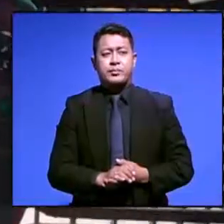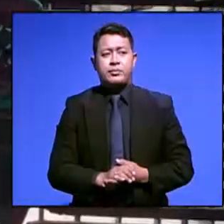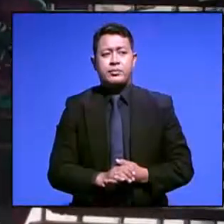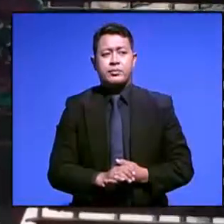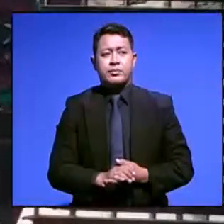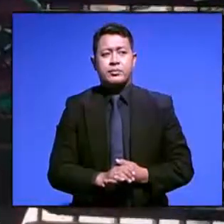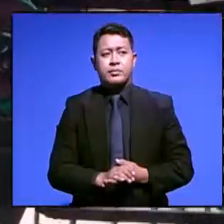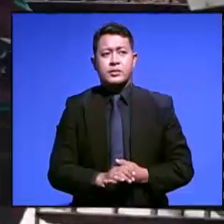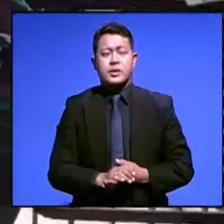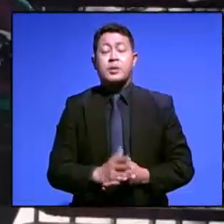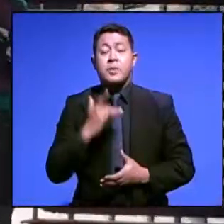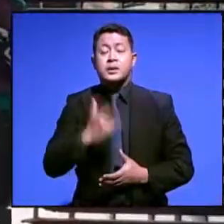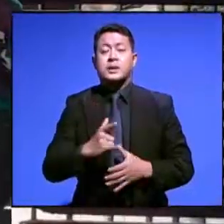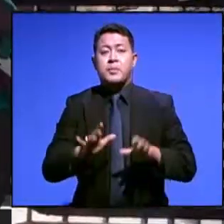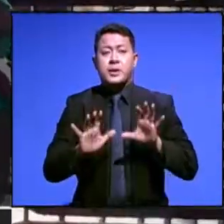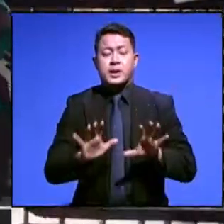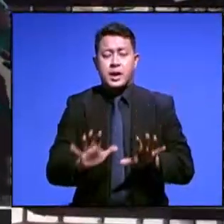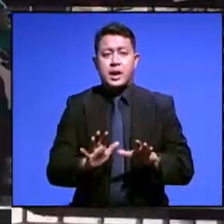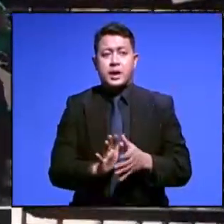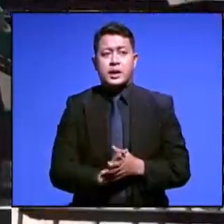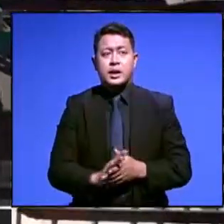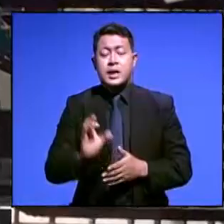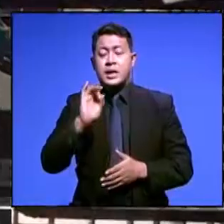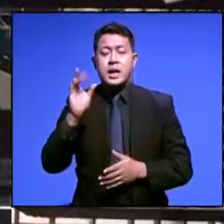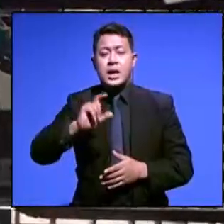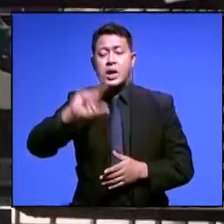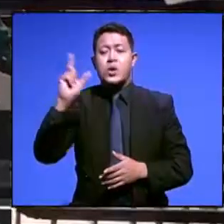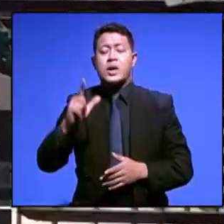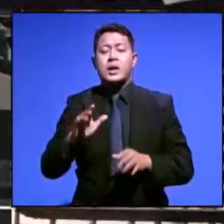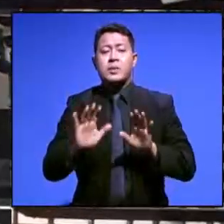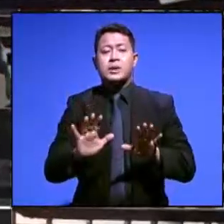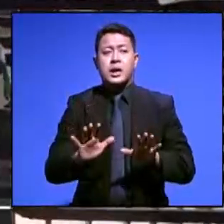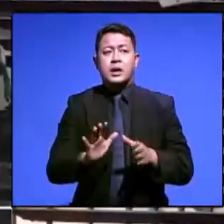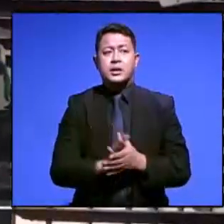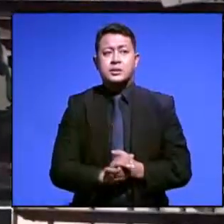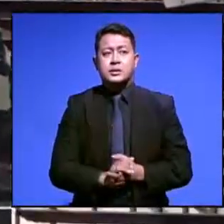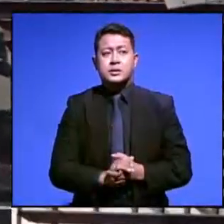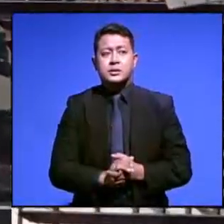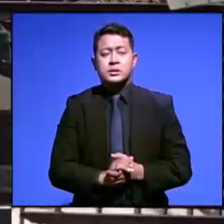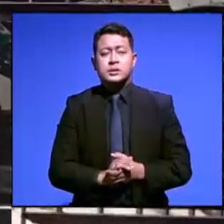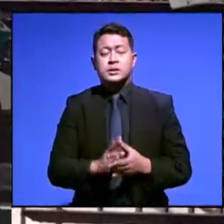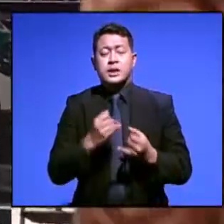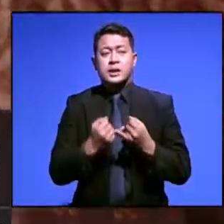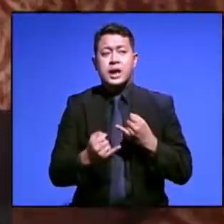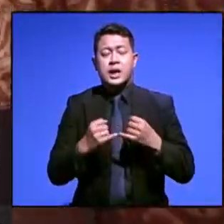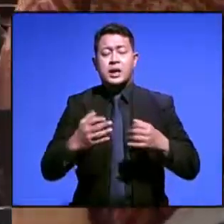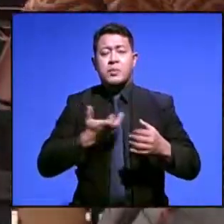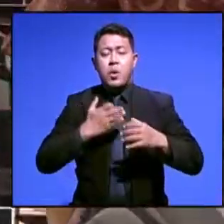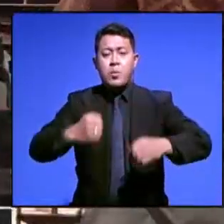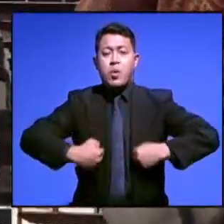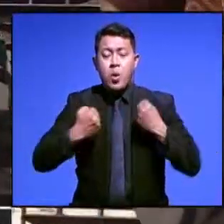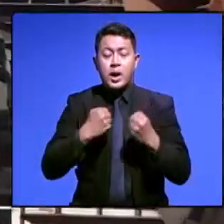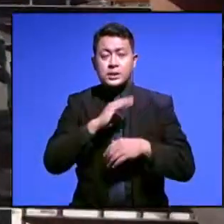tetap bersikeras bertahan di sini. Yang lain keluar, beliau bertahan, bahkan Pak Sumirin terakhir menguasai